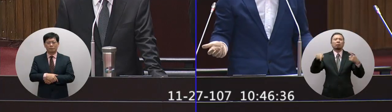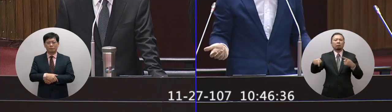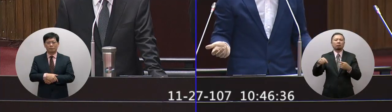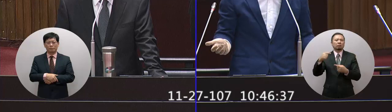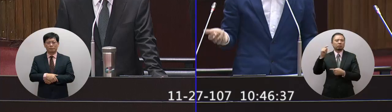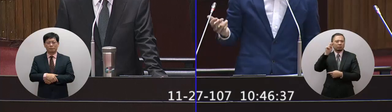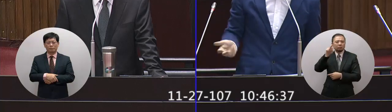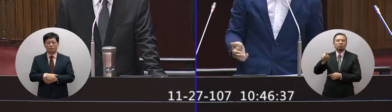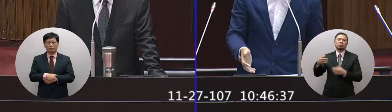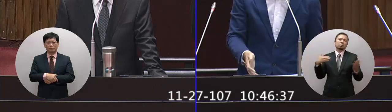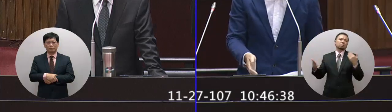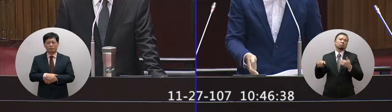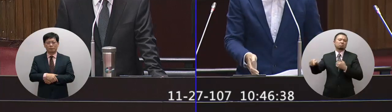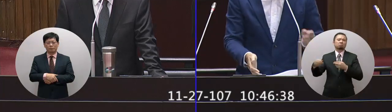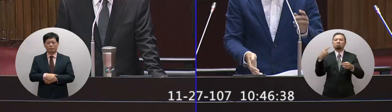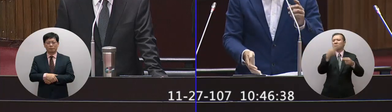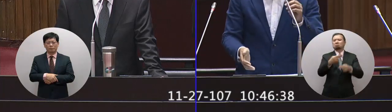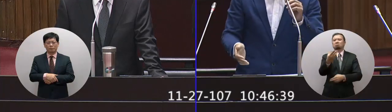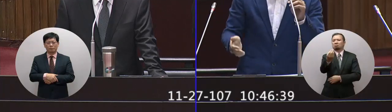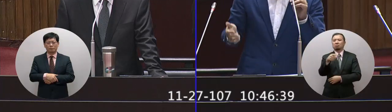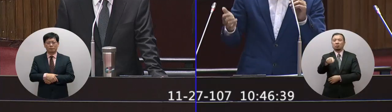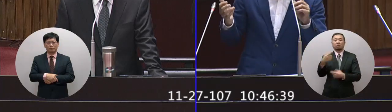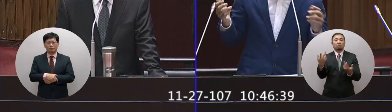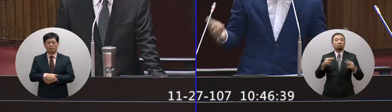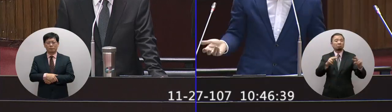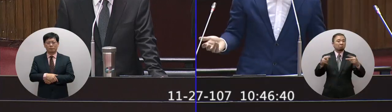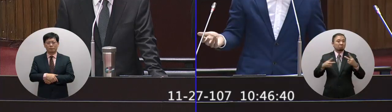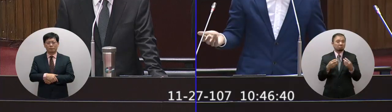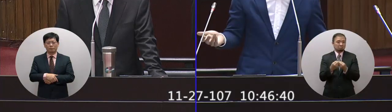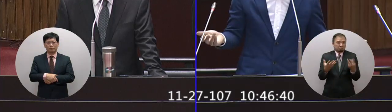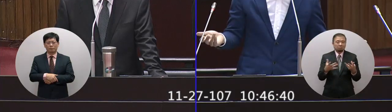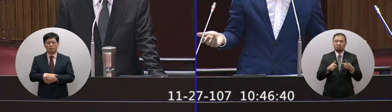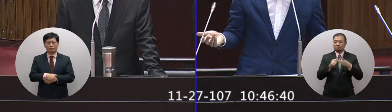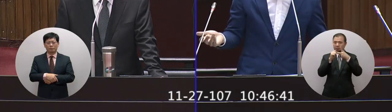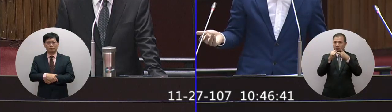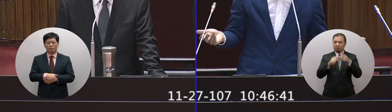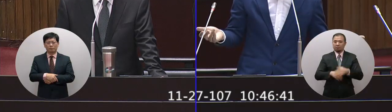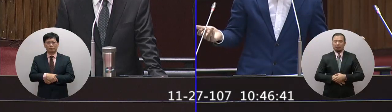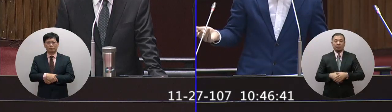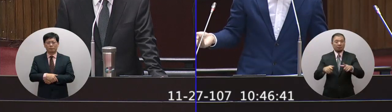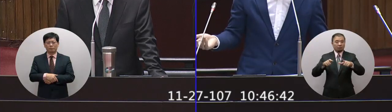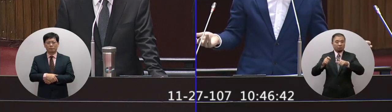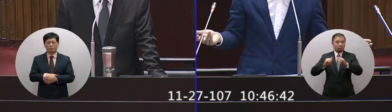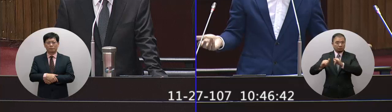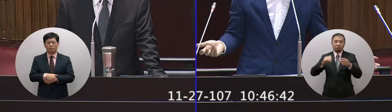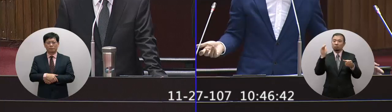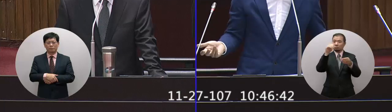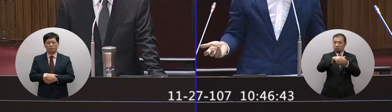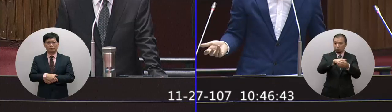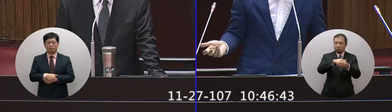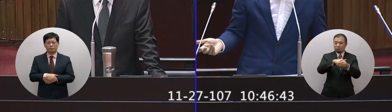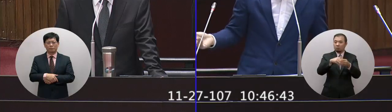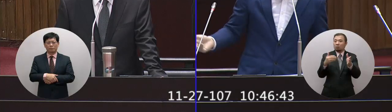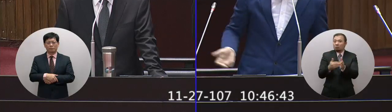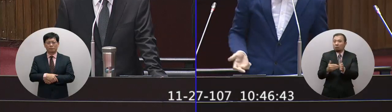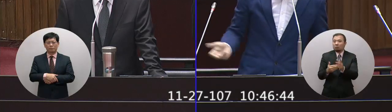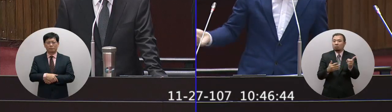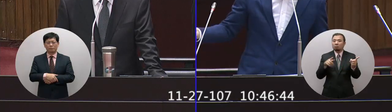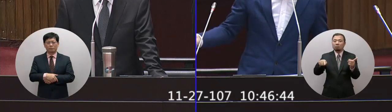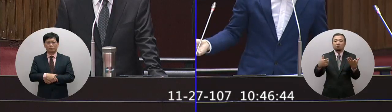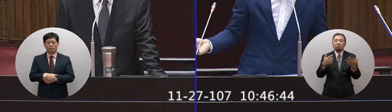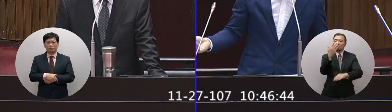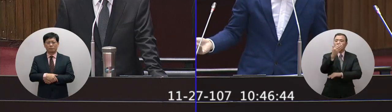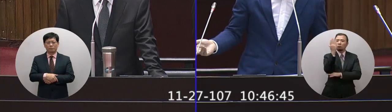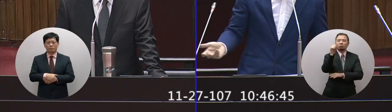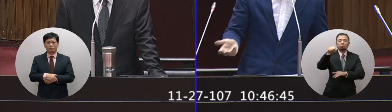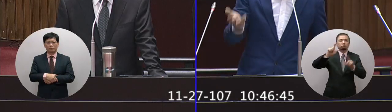的政策会不会调整？第二个，这个公投案出来的时候，政府没有态度啊。我们刚才讲